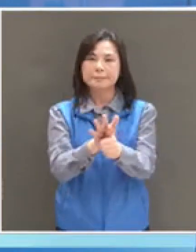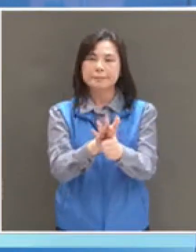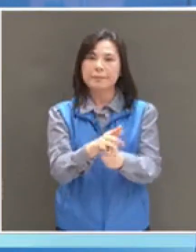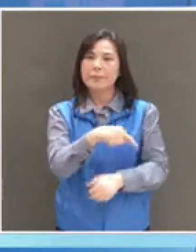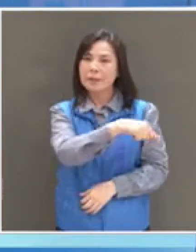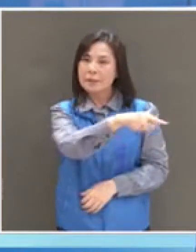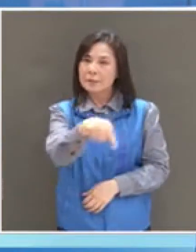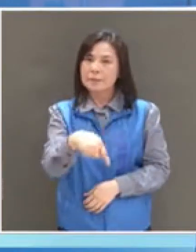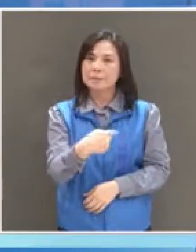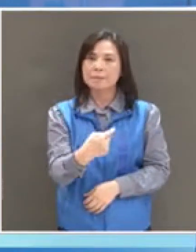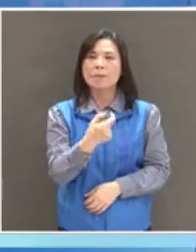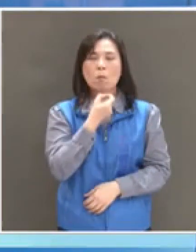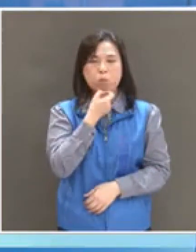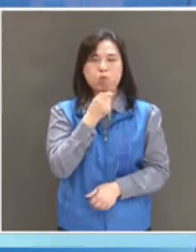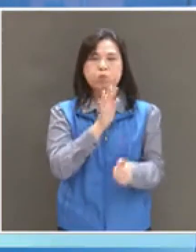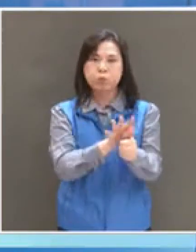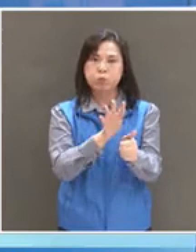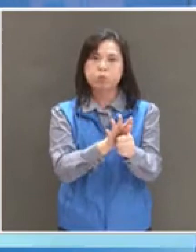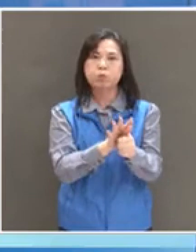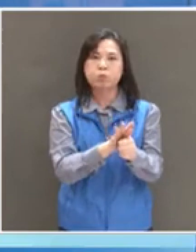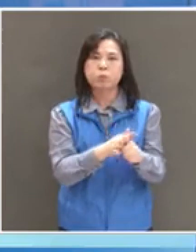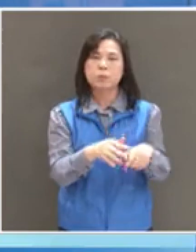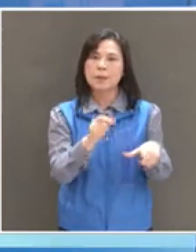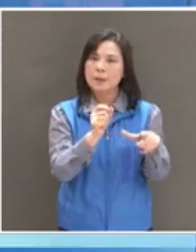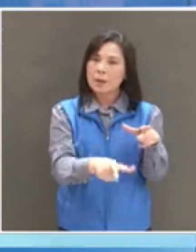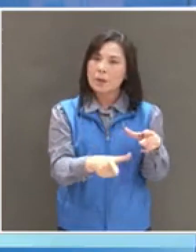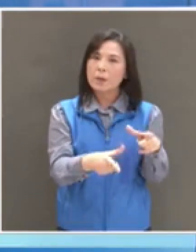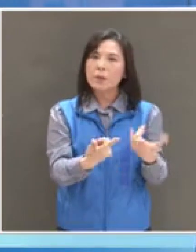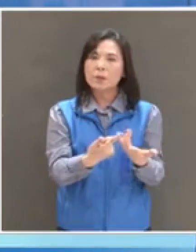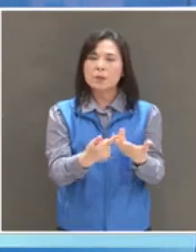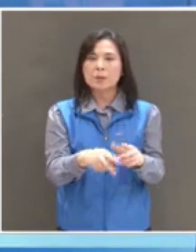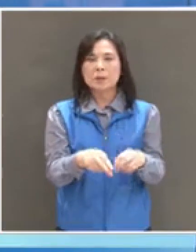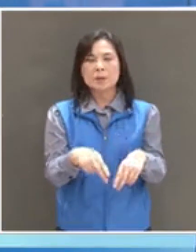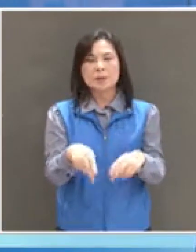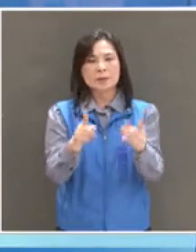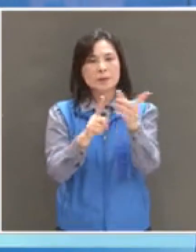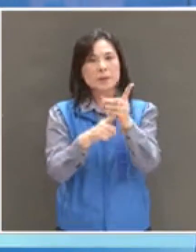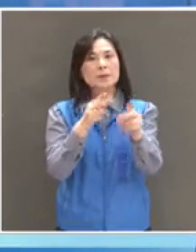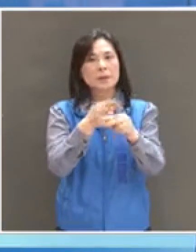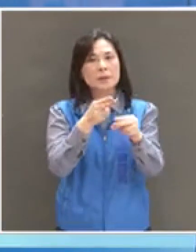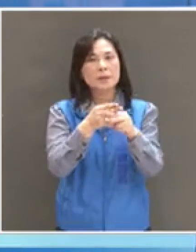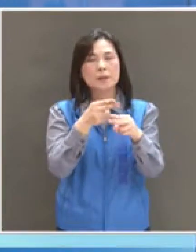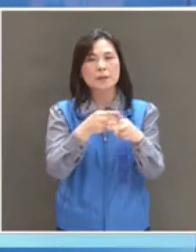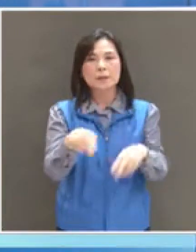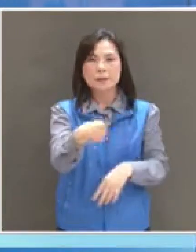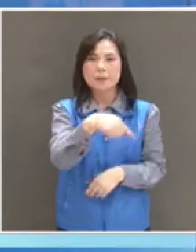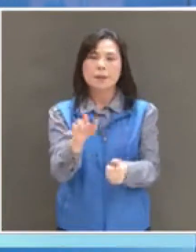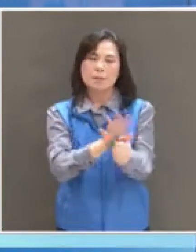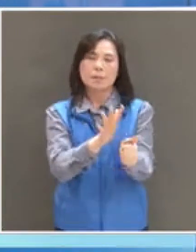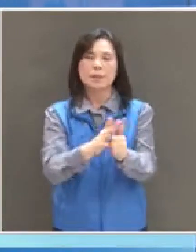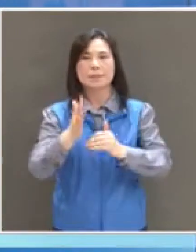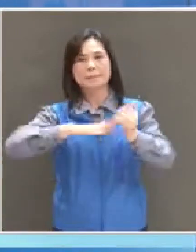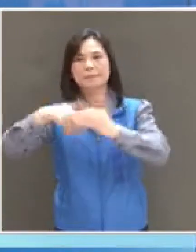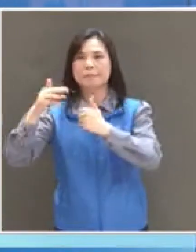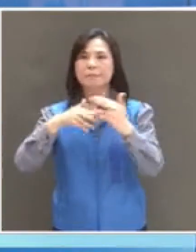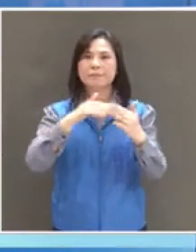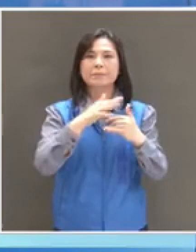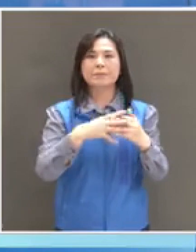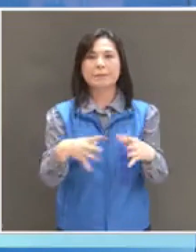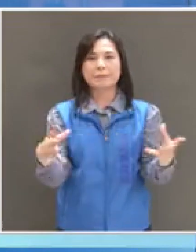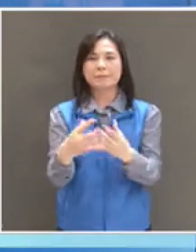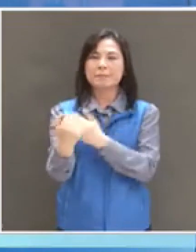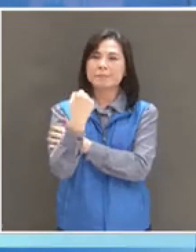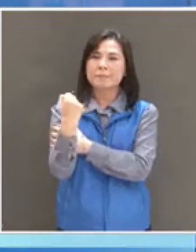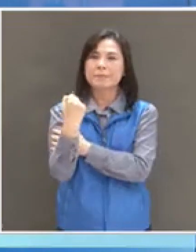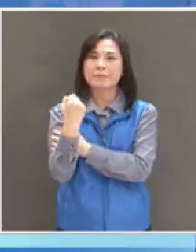要帮我们忙的这些热心的企业、宗教人士，给他们帮帮忙，大家一起努力，赶快来够